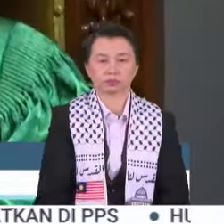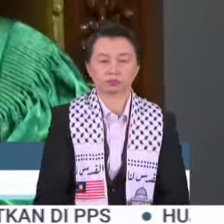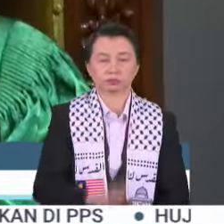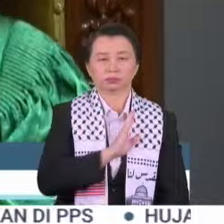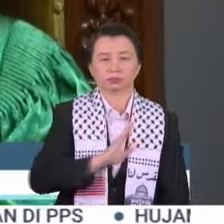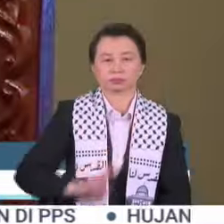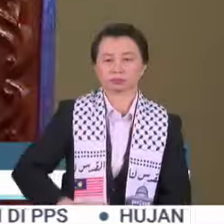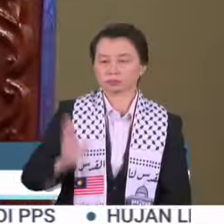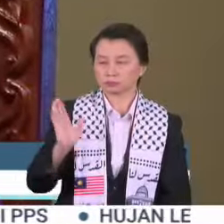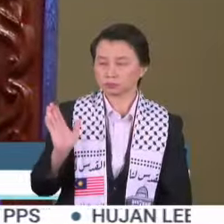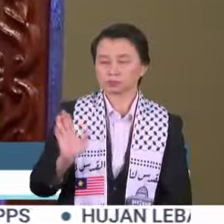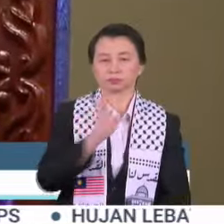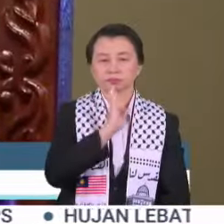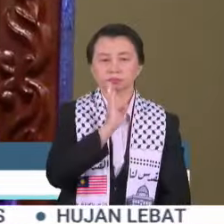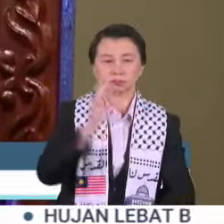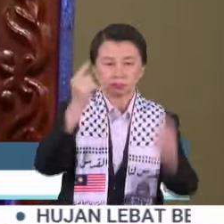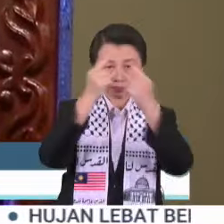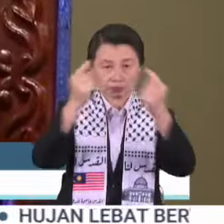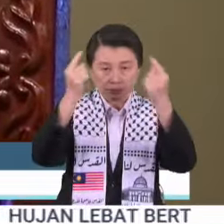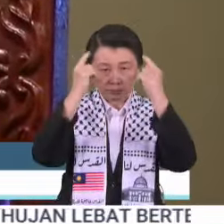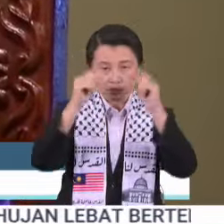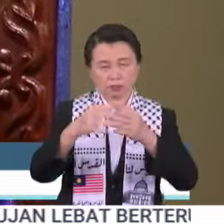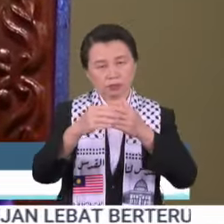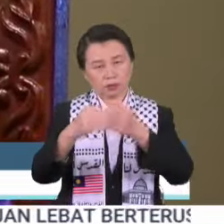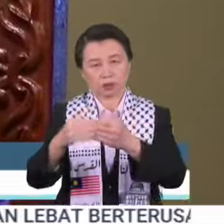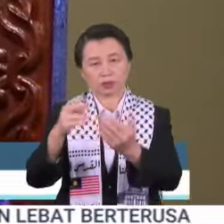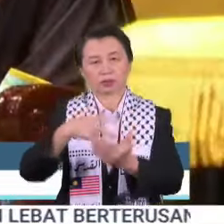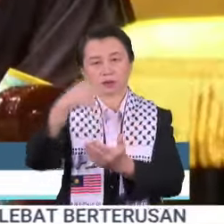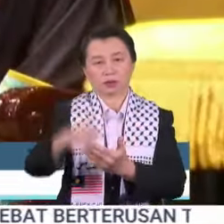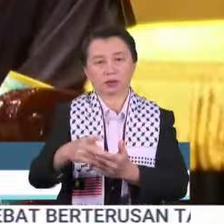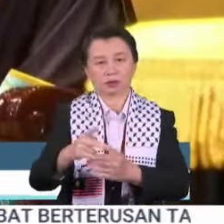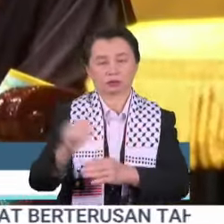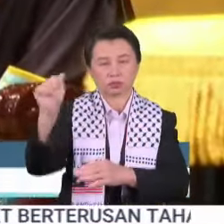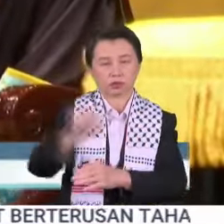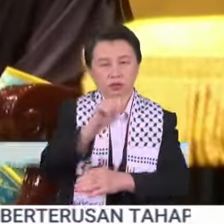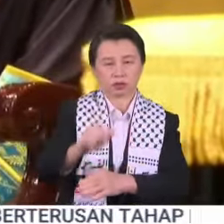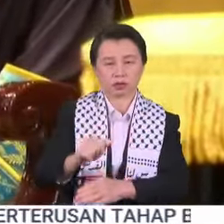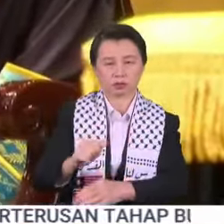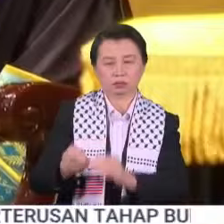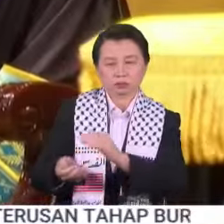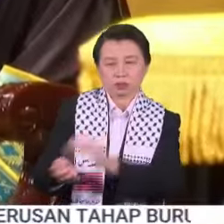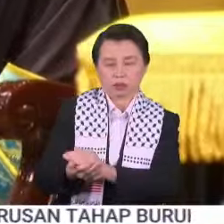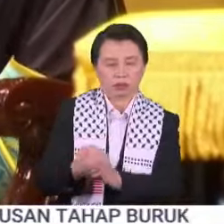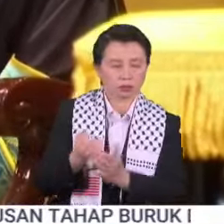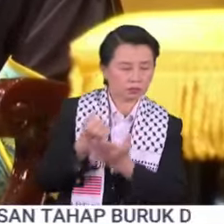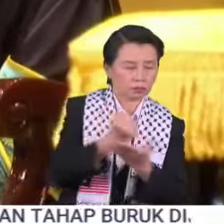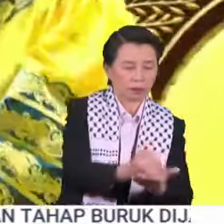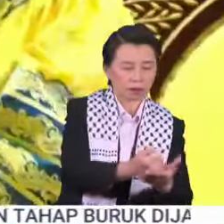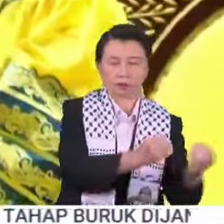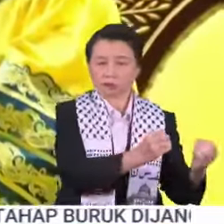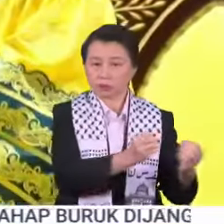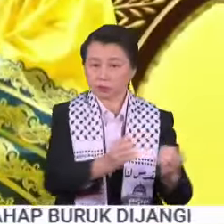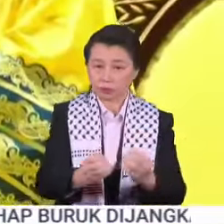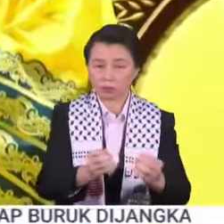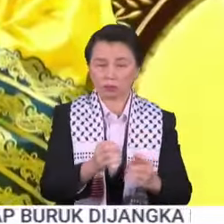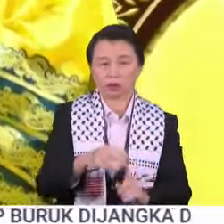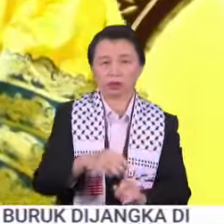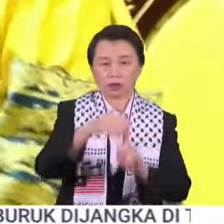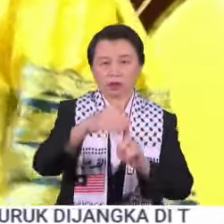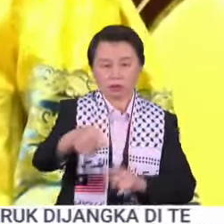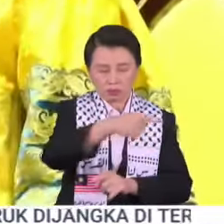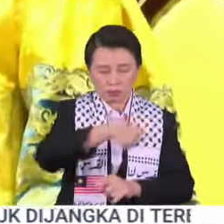Baginda turut bertitah, para graduan boleh menerajui program-program anti rasuah untuk membantu sesebuah organisasi,